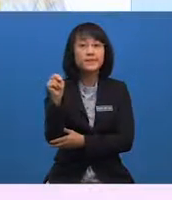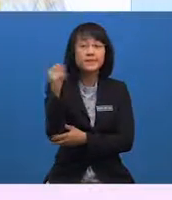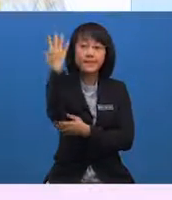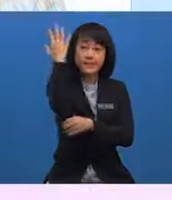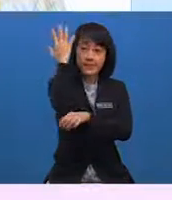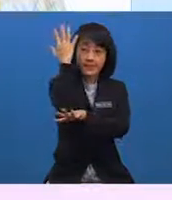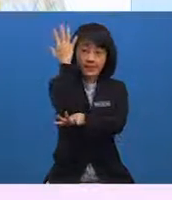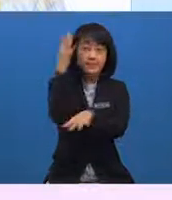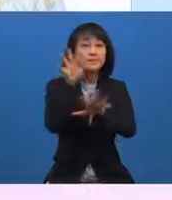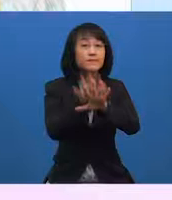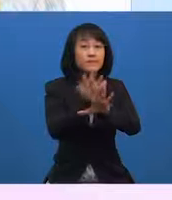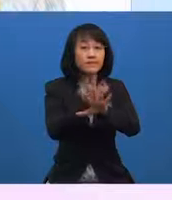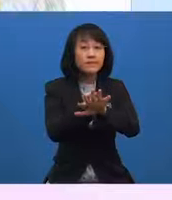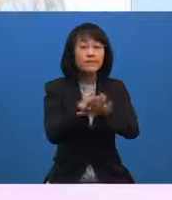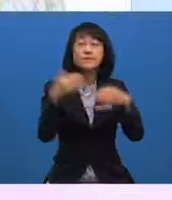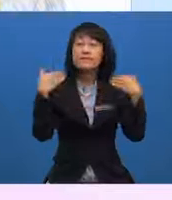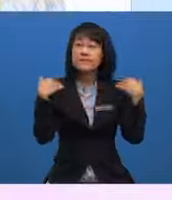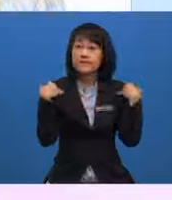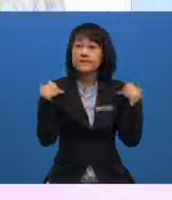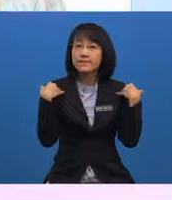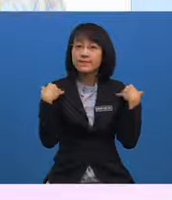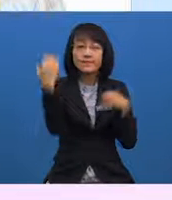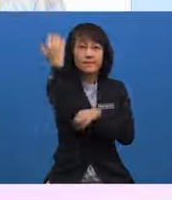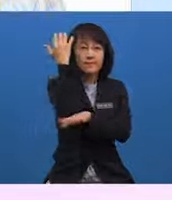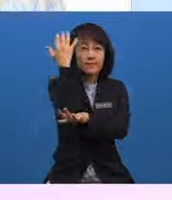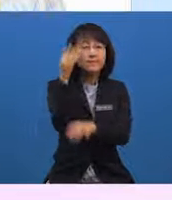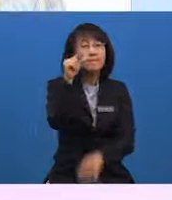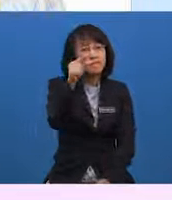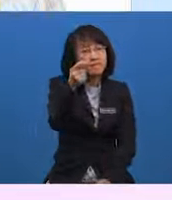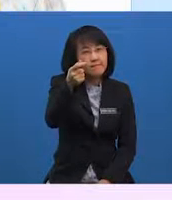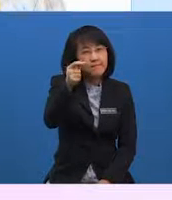yang banyak dan ada juga yang berakar sedikit.